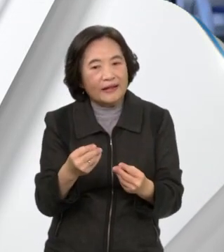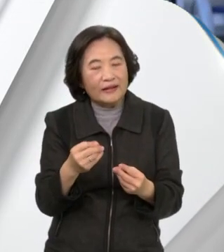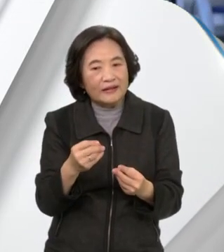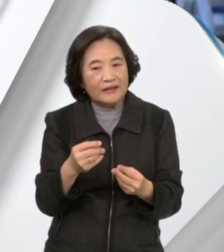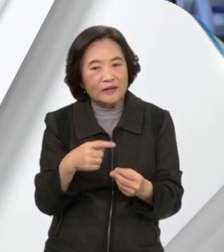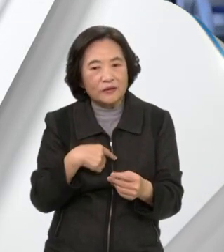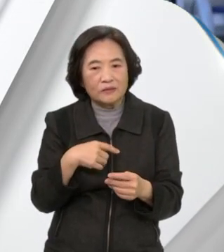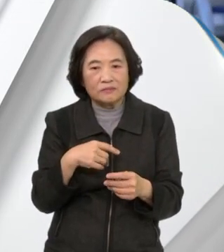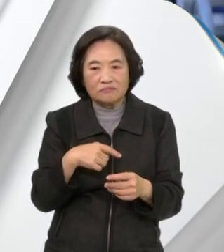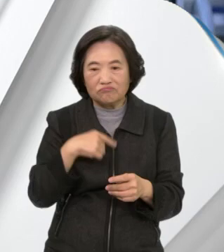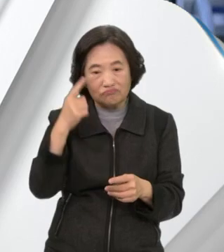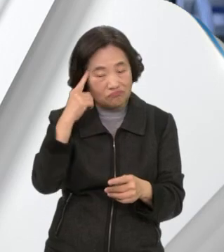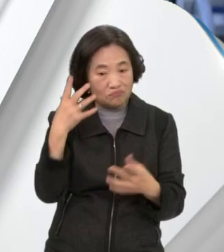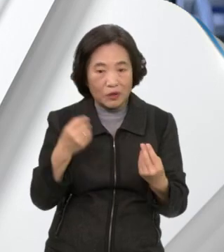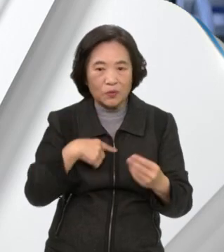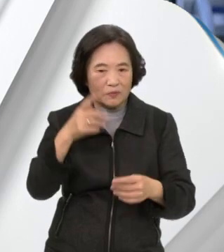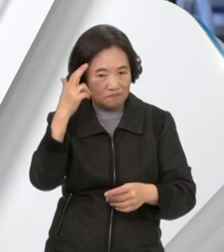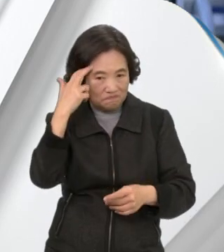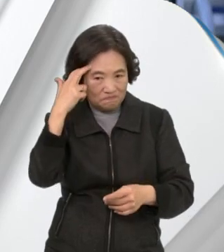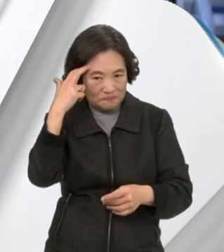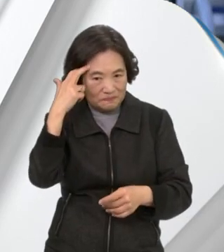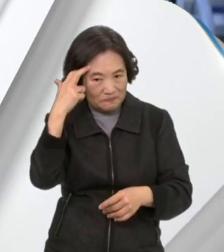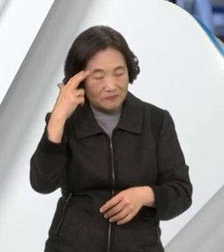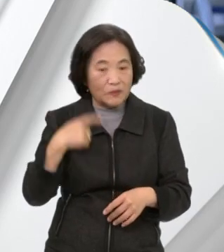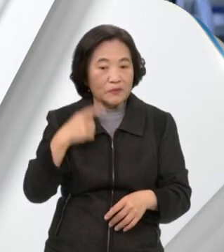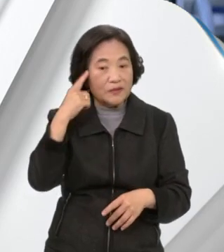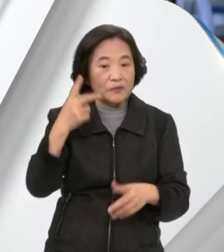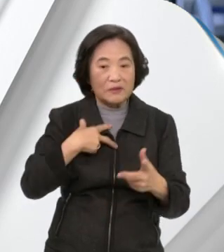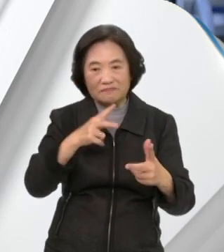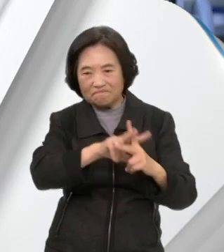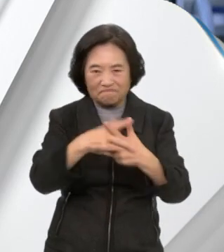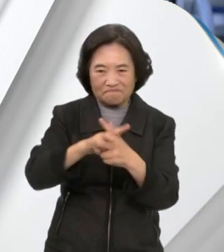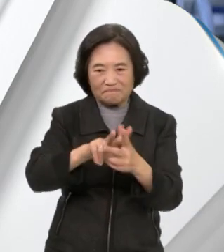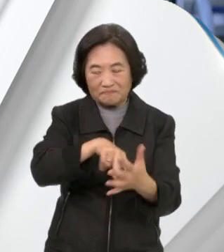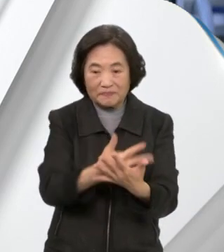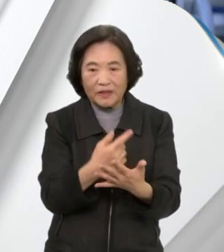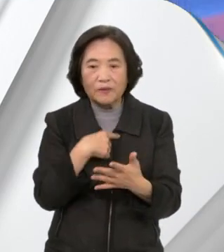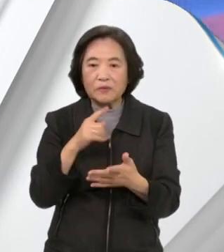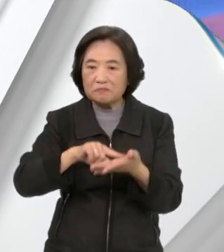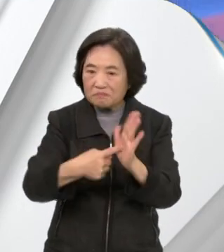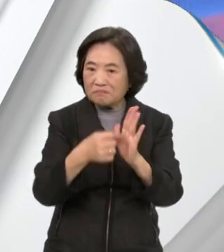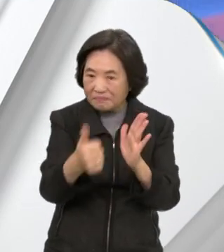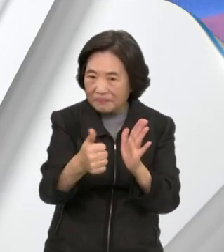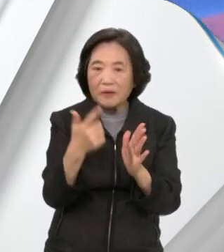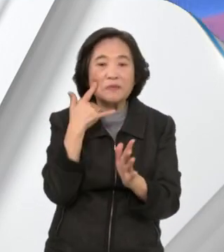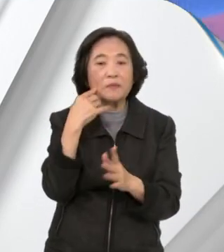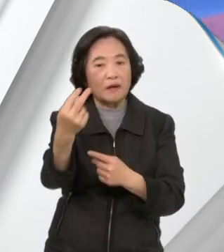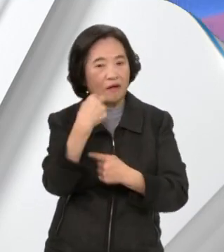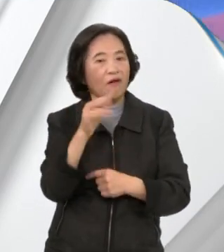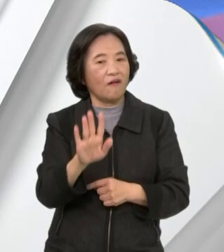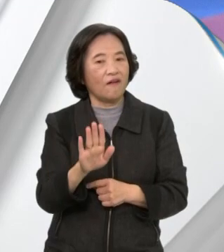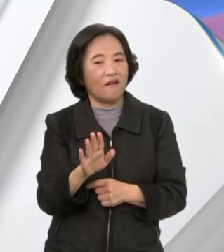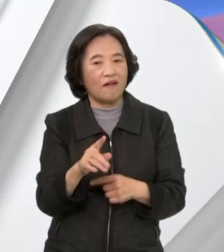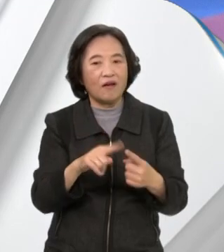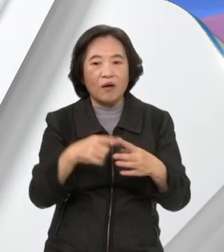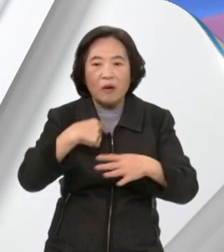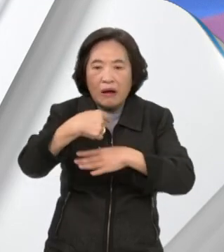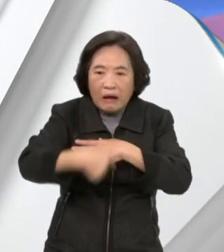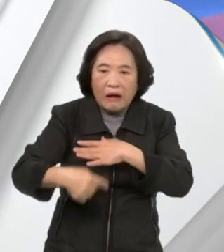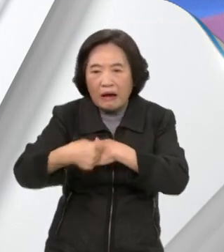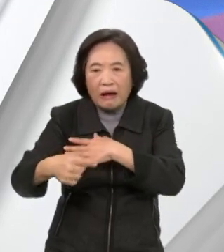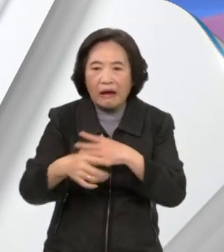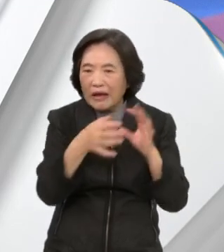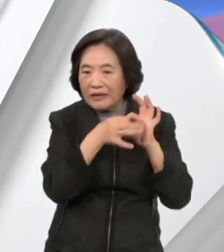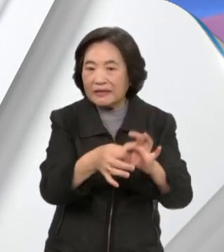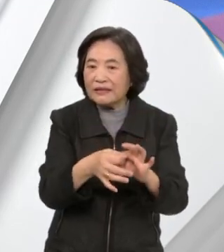就坚持我的想法，想说我来练脚力，我决定拿一个好成绩给爸妈看。 为什么练这个受伤，然后我还要一直练，就